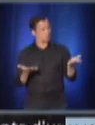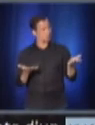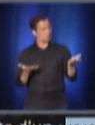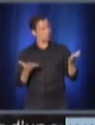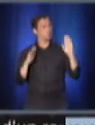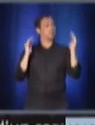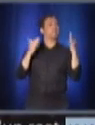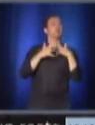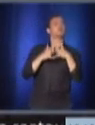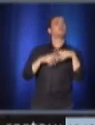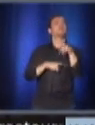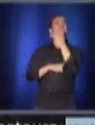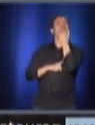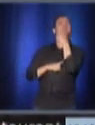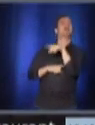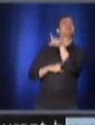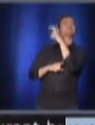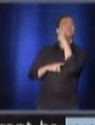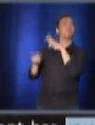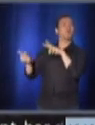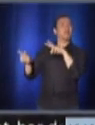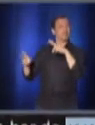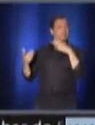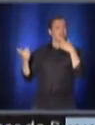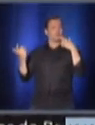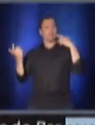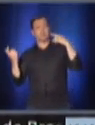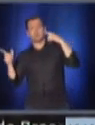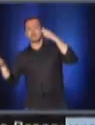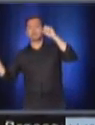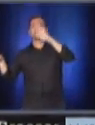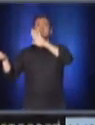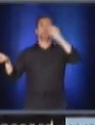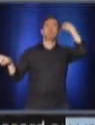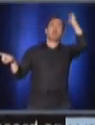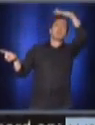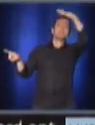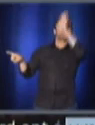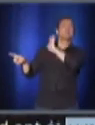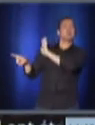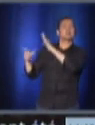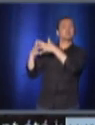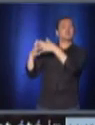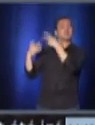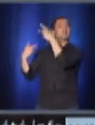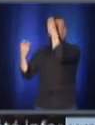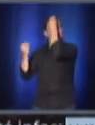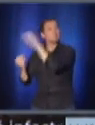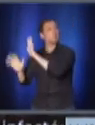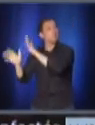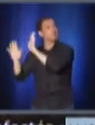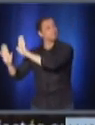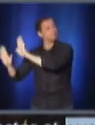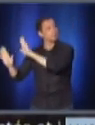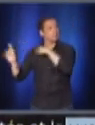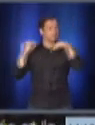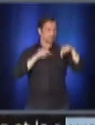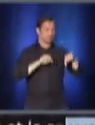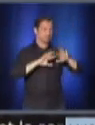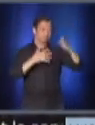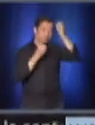là, de ce qui se passe là-bas, mais est-ce que comme Donald Trump, le Québec envoie pas un message un peu mixte? C'est-à-dire, vous dites que c'est important le masque,